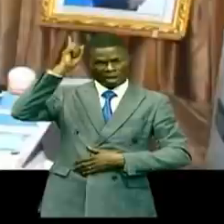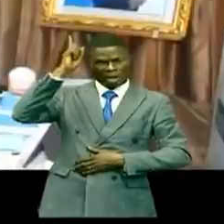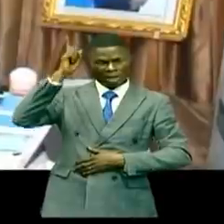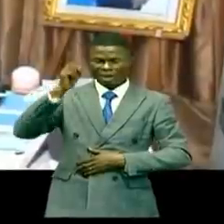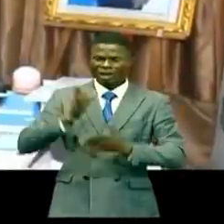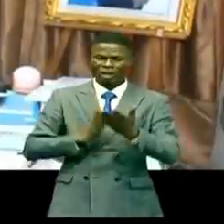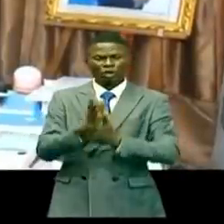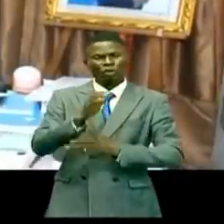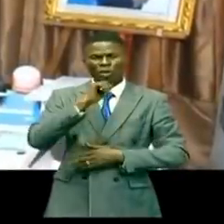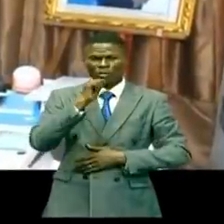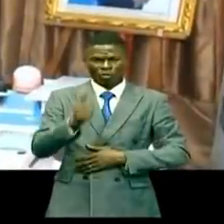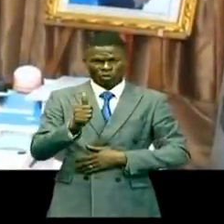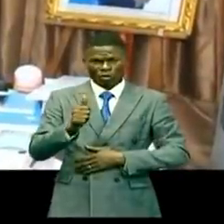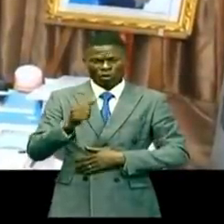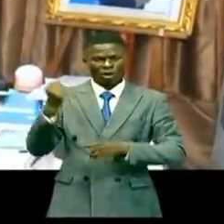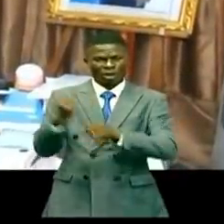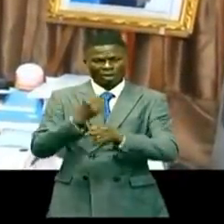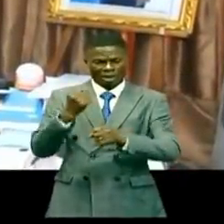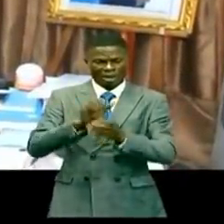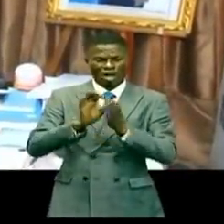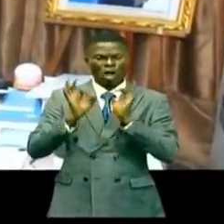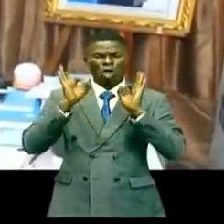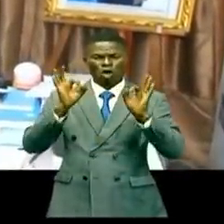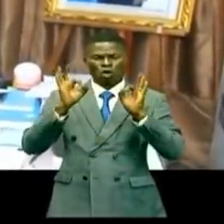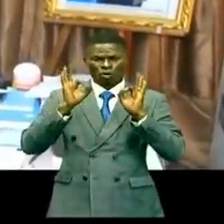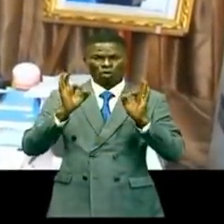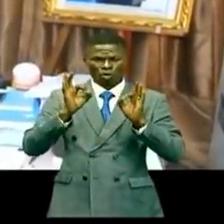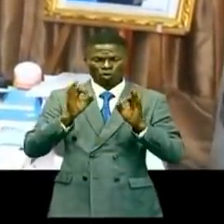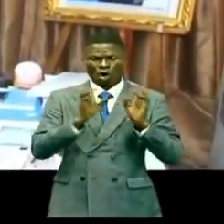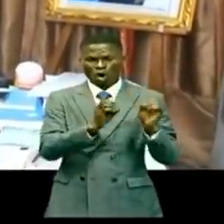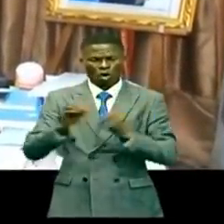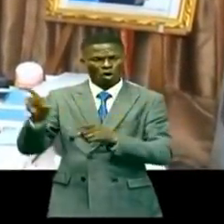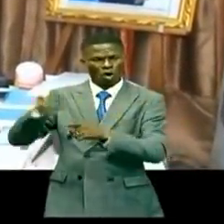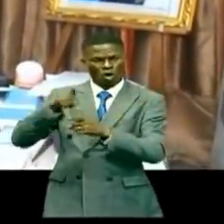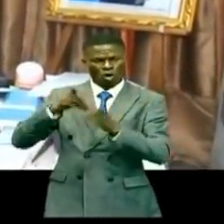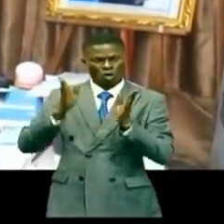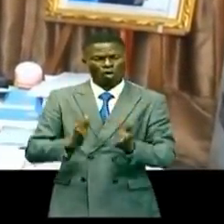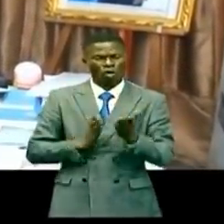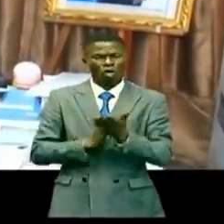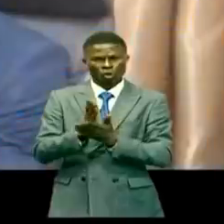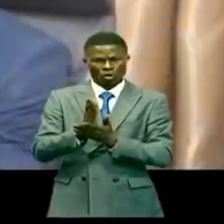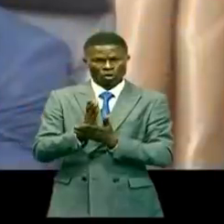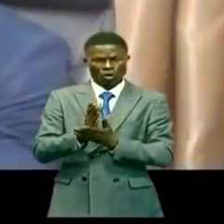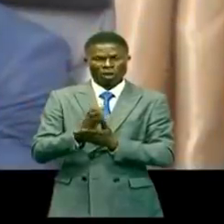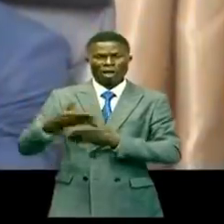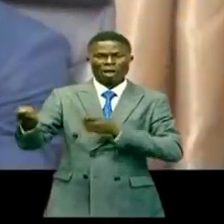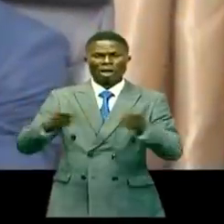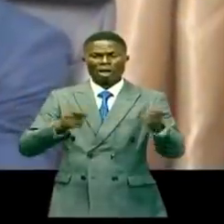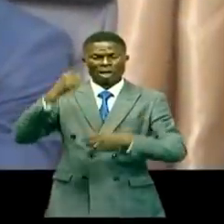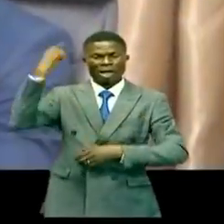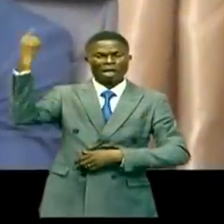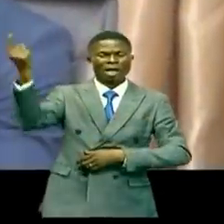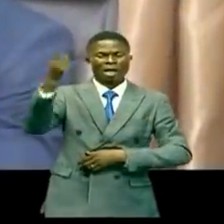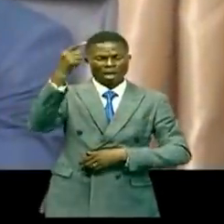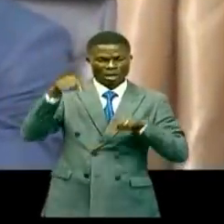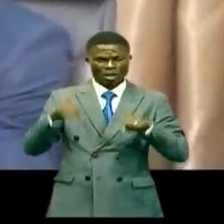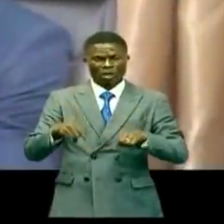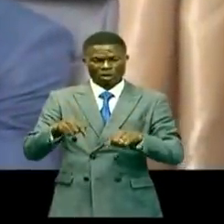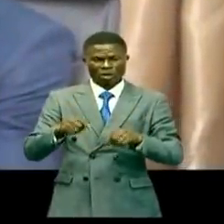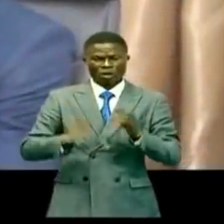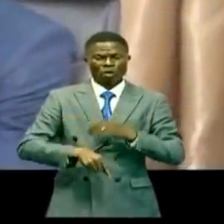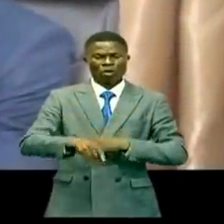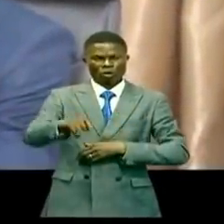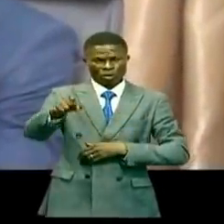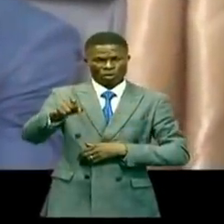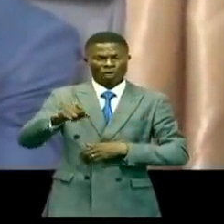et fragile, à un artisanat moderne, organisé, professionnalisé, compétitif sur le marché national et international dont les œuvres